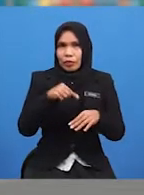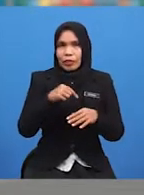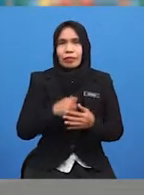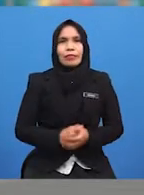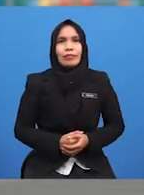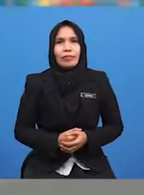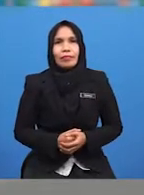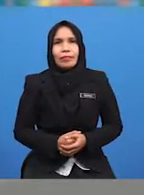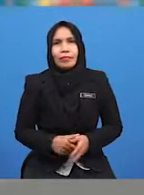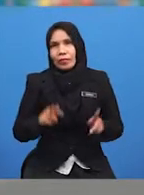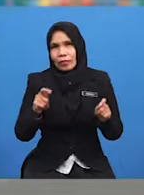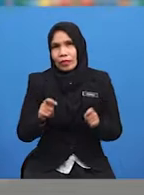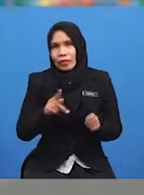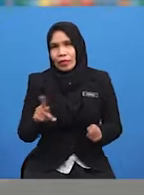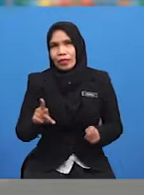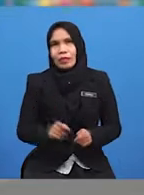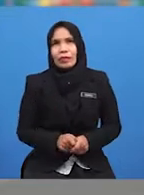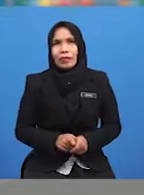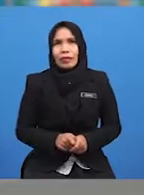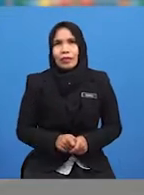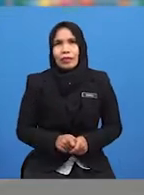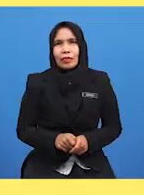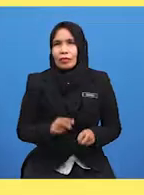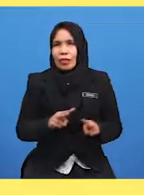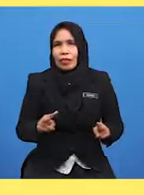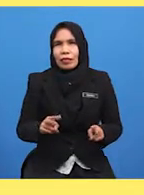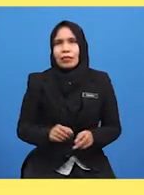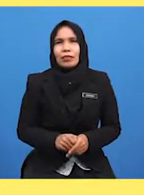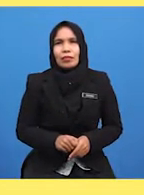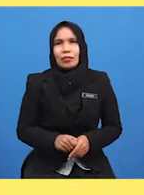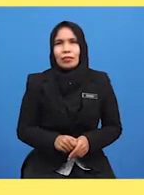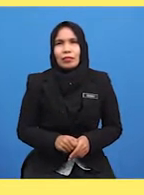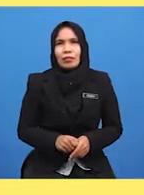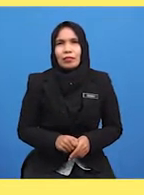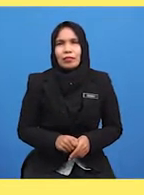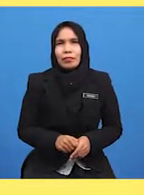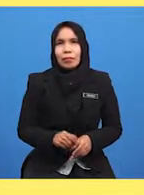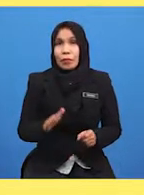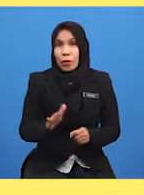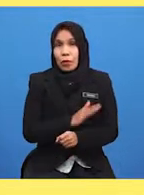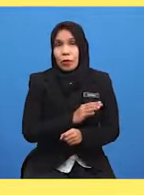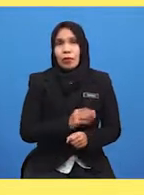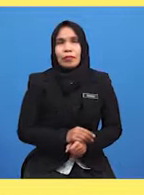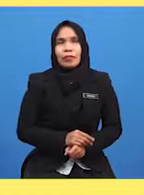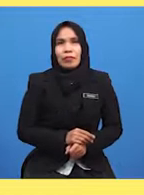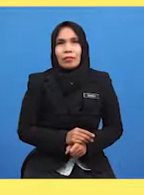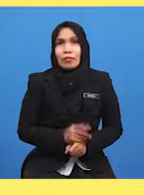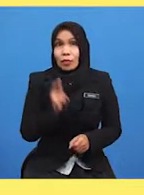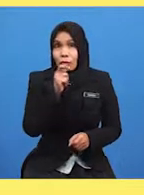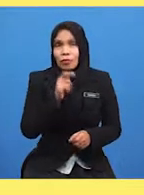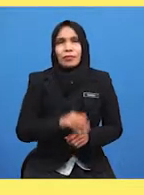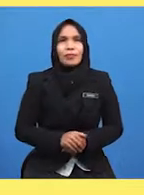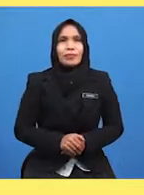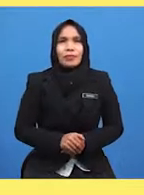bitis tindakannya memang penuh muslihat banyak sekali lagi British berjaya meletakkan wajahnya di